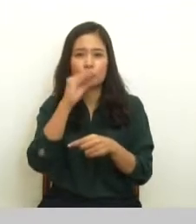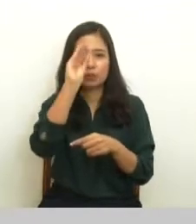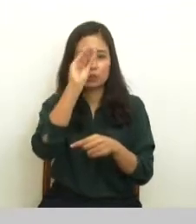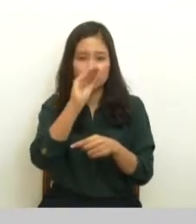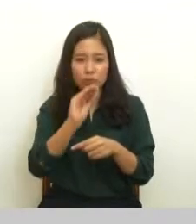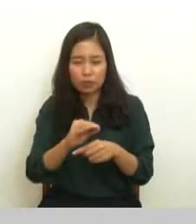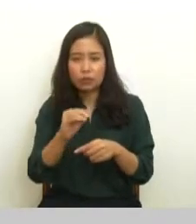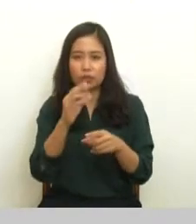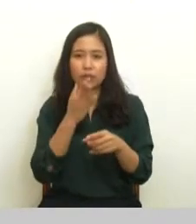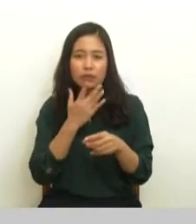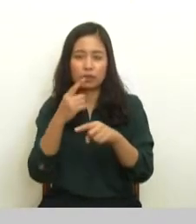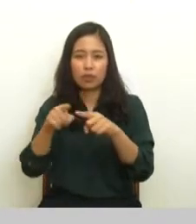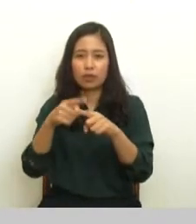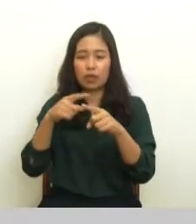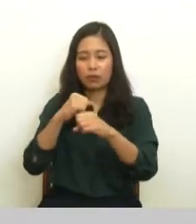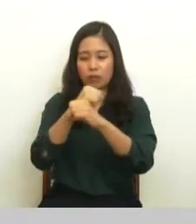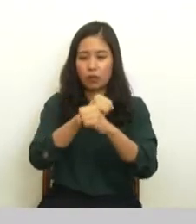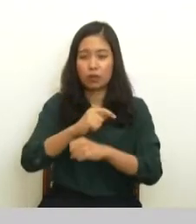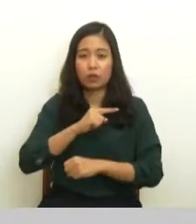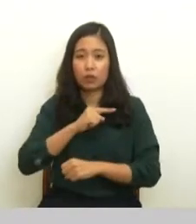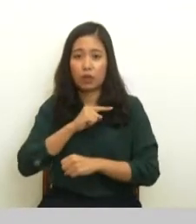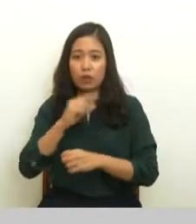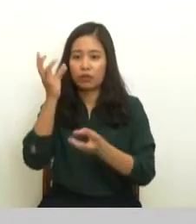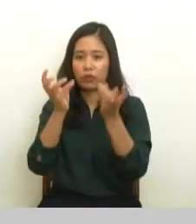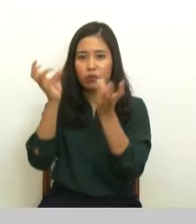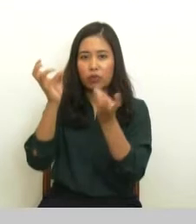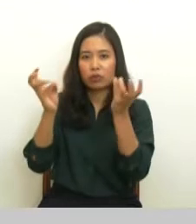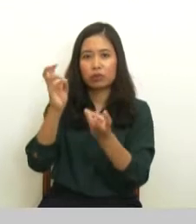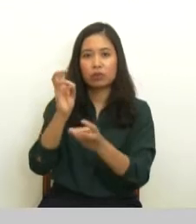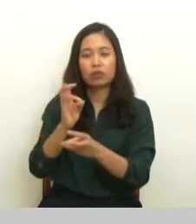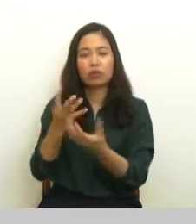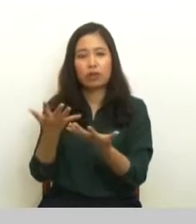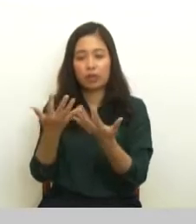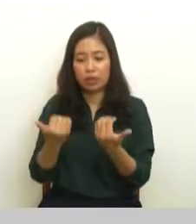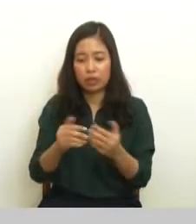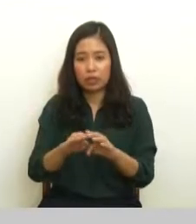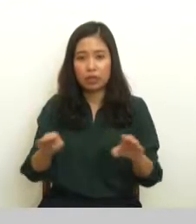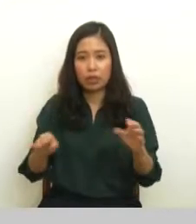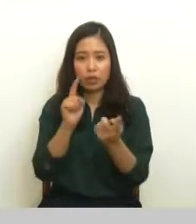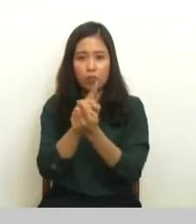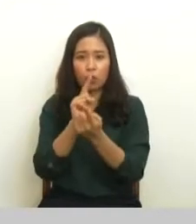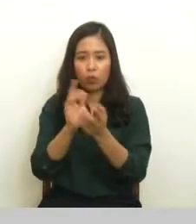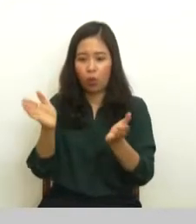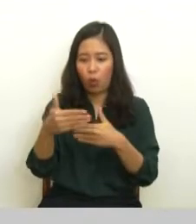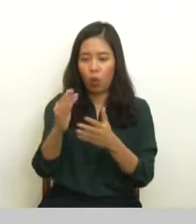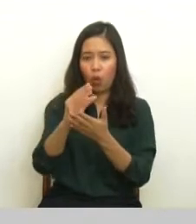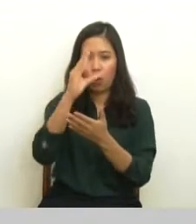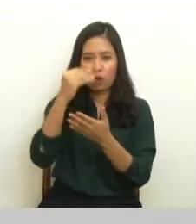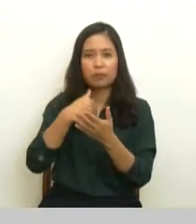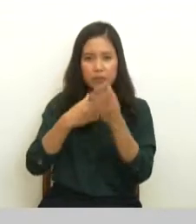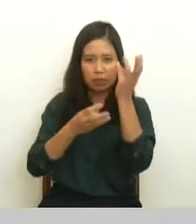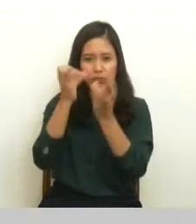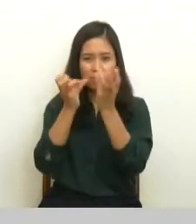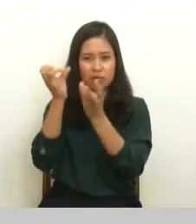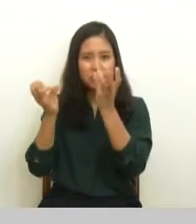คนทราบและปองกตนเองให้ปอดภัยจากฝูนละอองเด็กๆ ยัพบว่าในหองเรีนยัมีฝนละอองขนาดเล็กเต็มไปหม